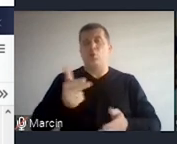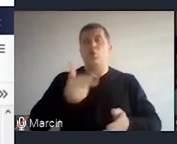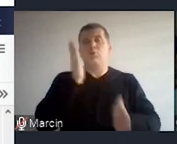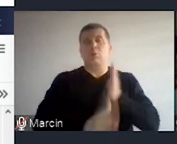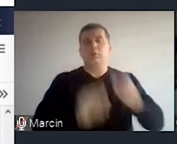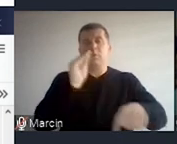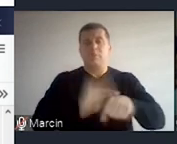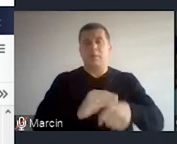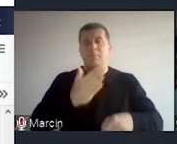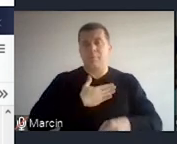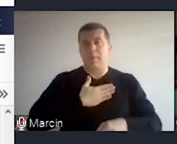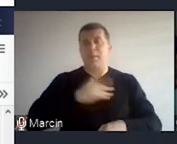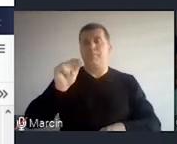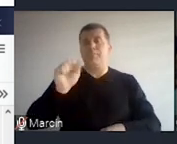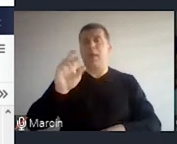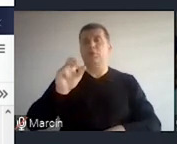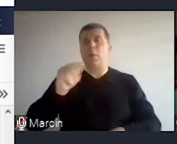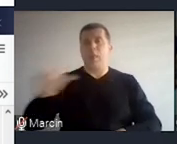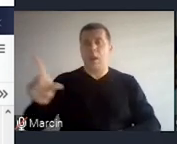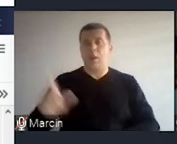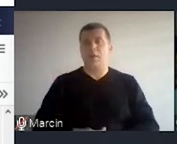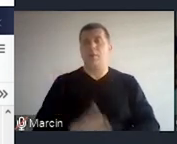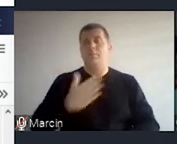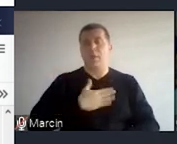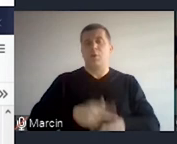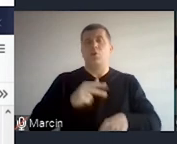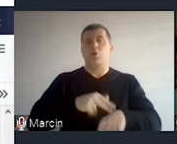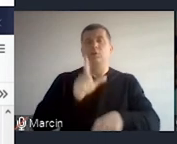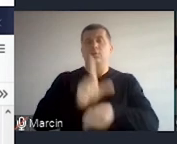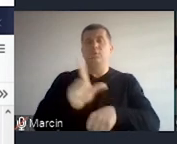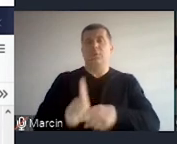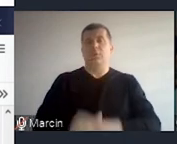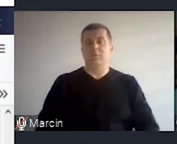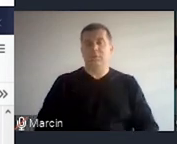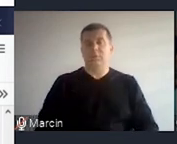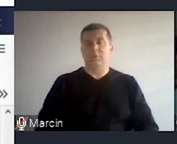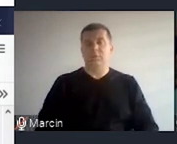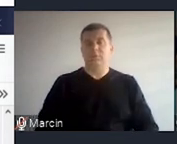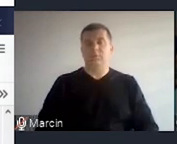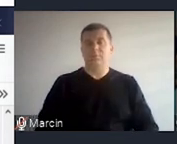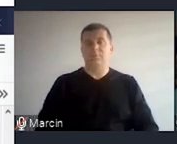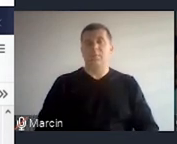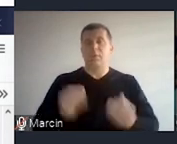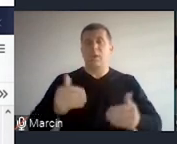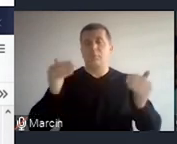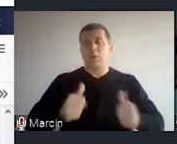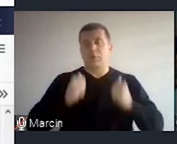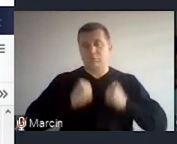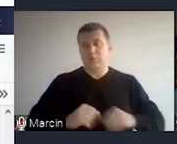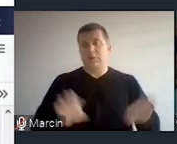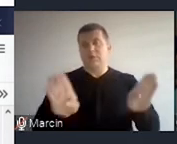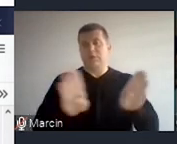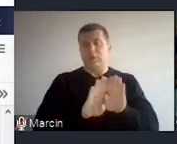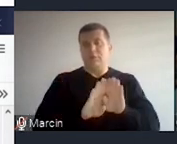metody, mamy personel i mamy godzinę 12. W takim razie mogę spokojnie